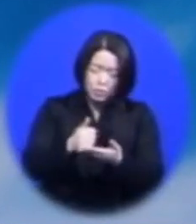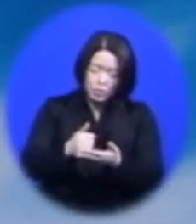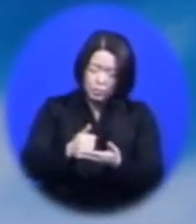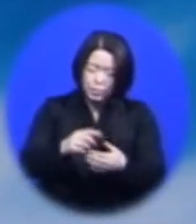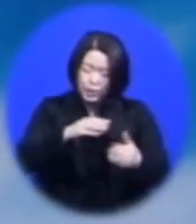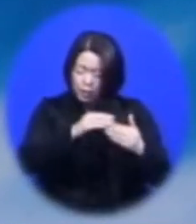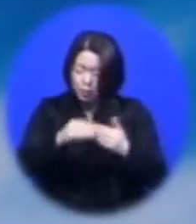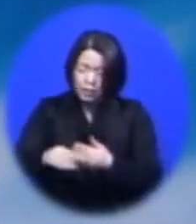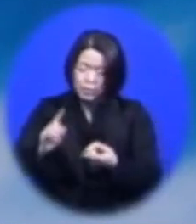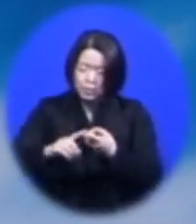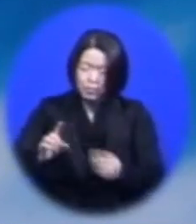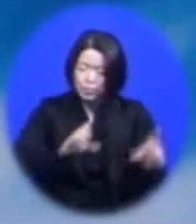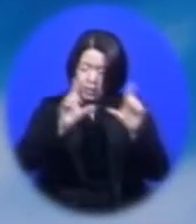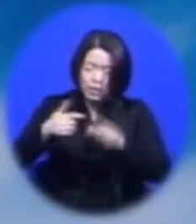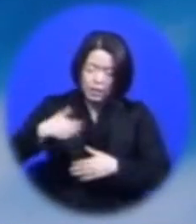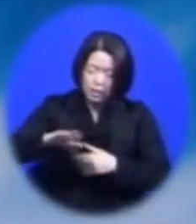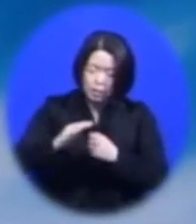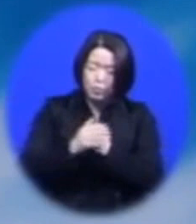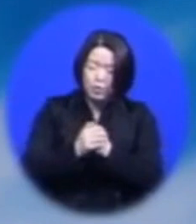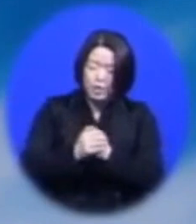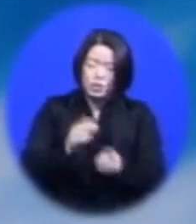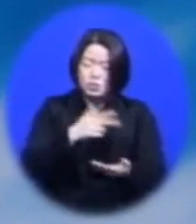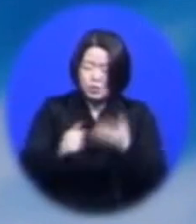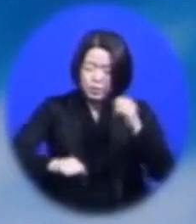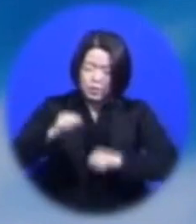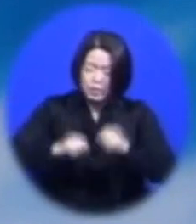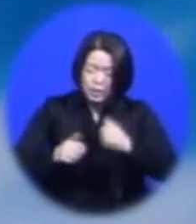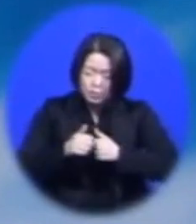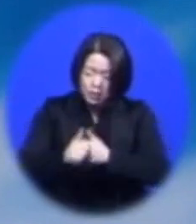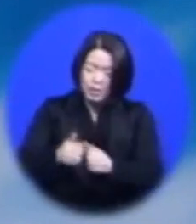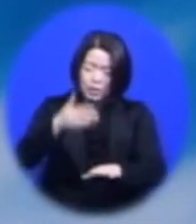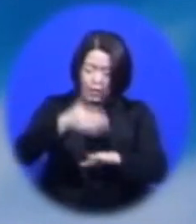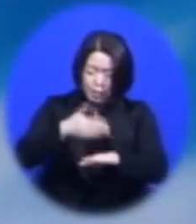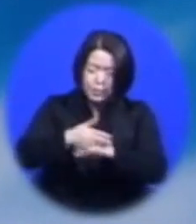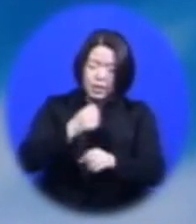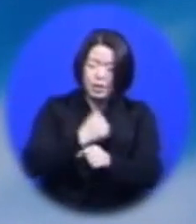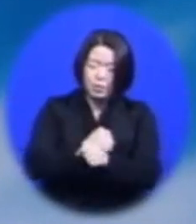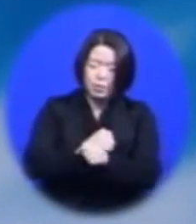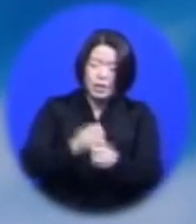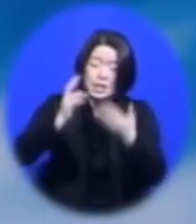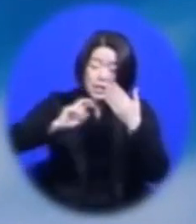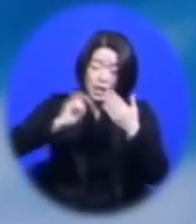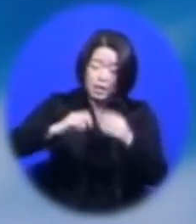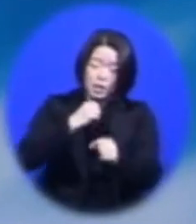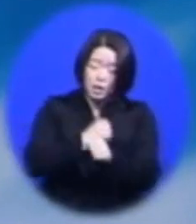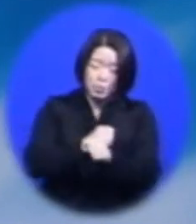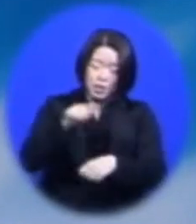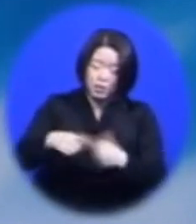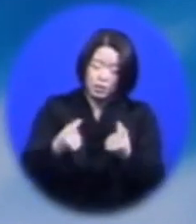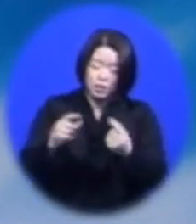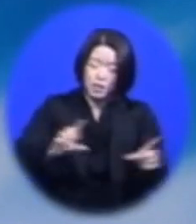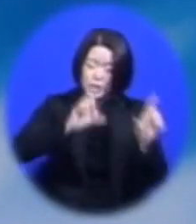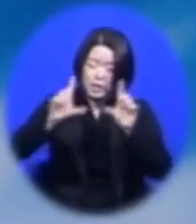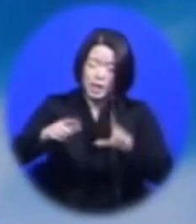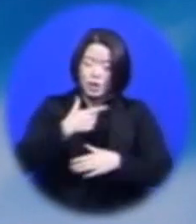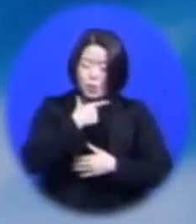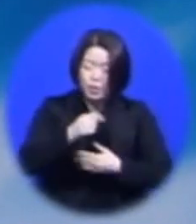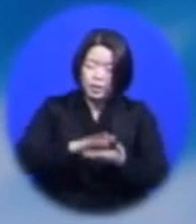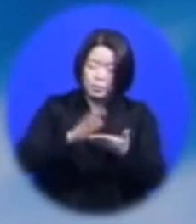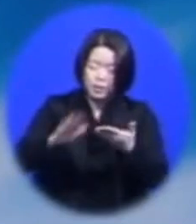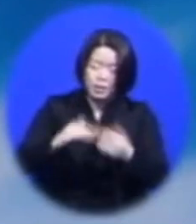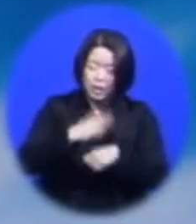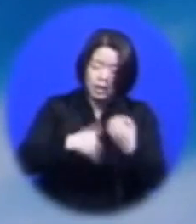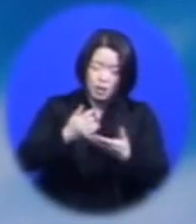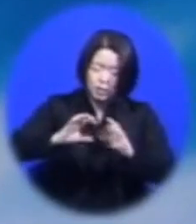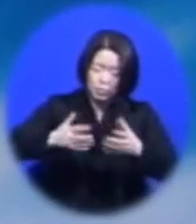따라 사랑하고 주님께서 역사하심을 따라 감사하고 찬양하며 그렇게 살기 원합니다. 하나님의